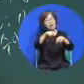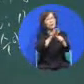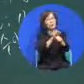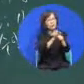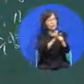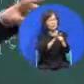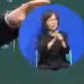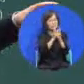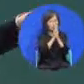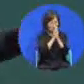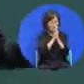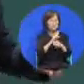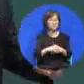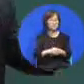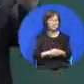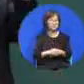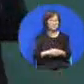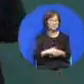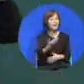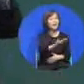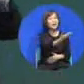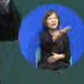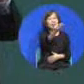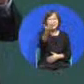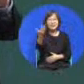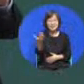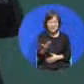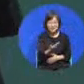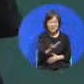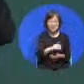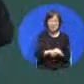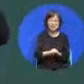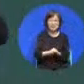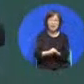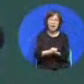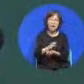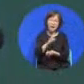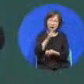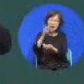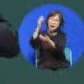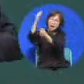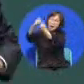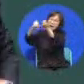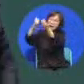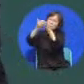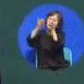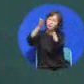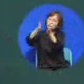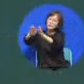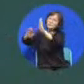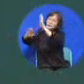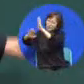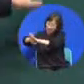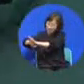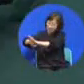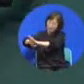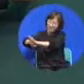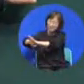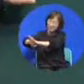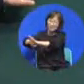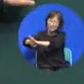렘넌트 여러분은 뭘 누리냐면은 여호와께서 준비하신 것. What you must enjoy is the Lord